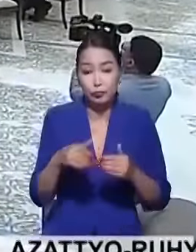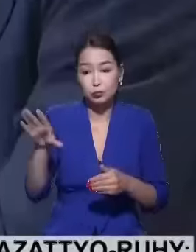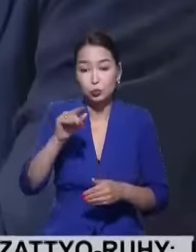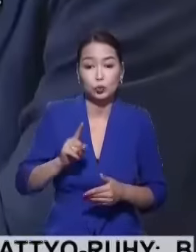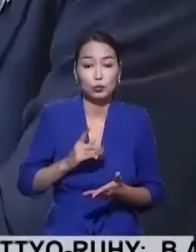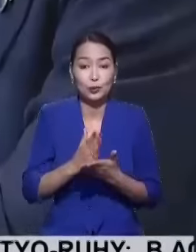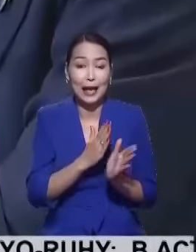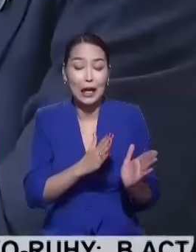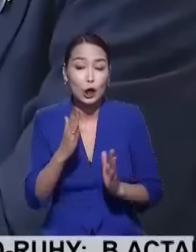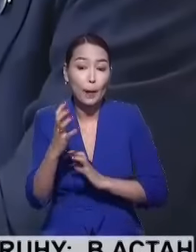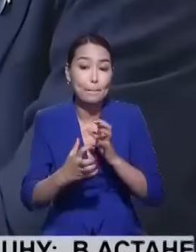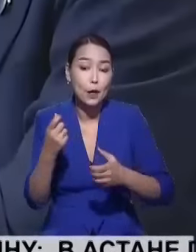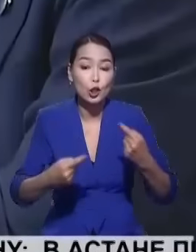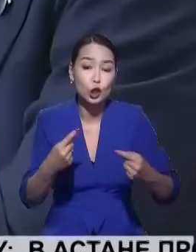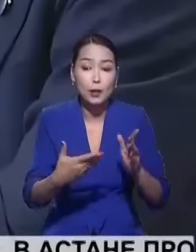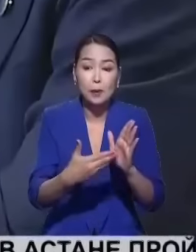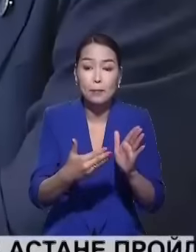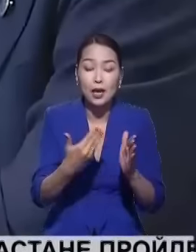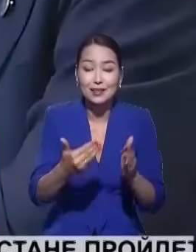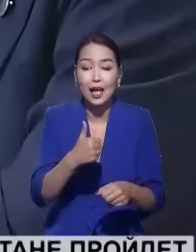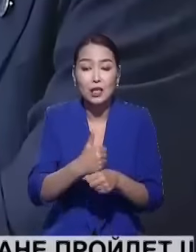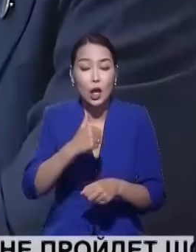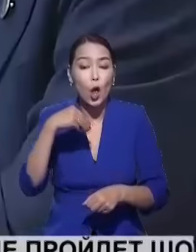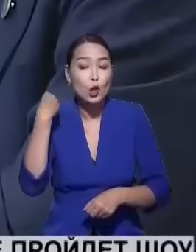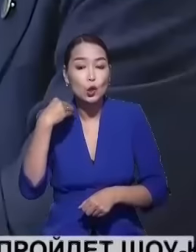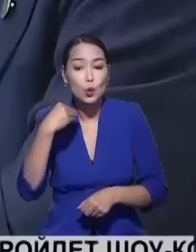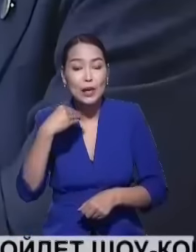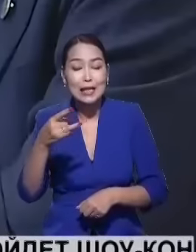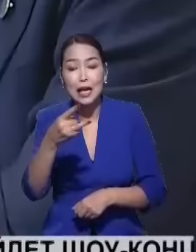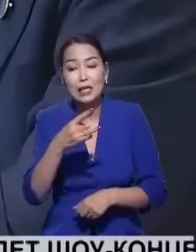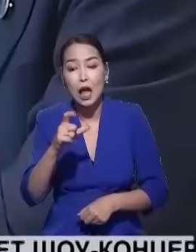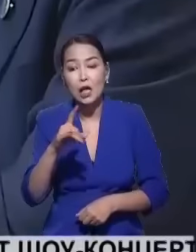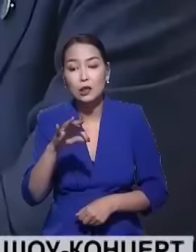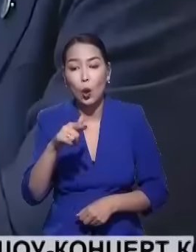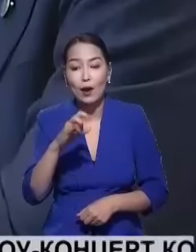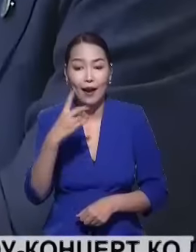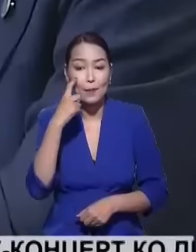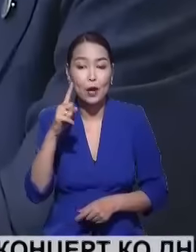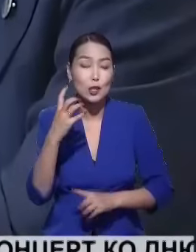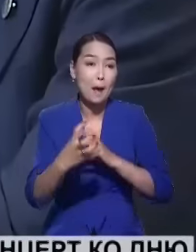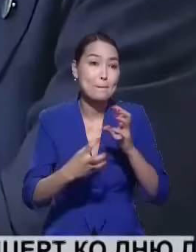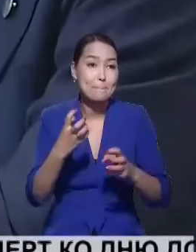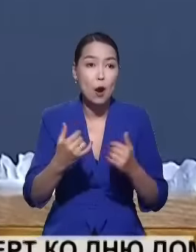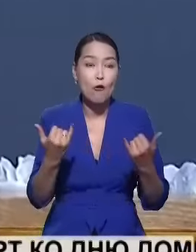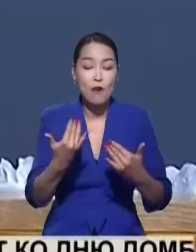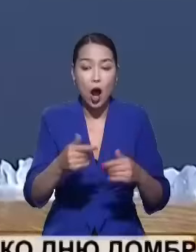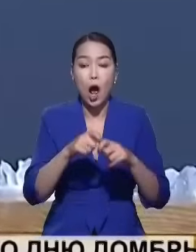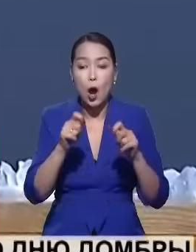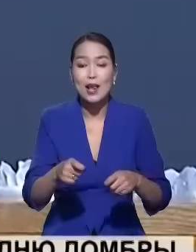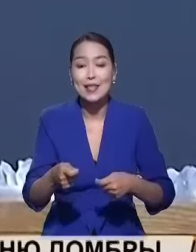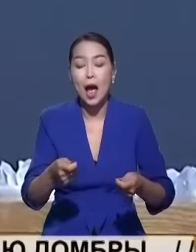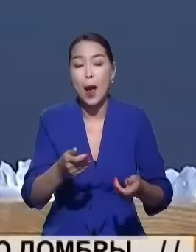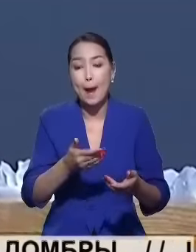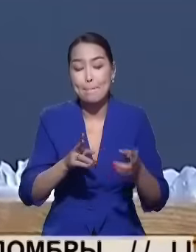урегулированию международных споров призвал и глава Турецкой Республики. Эрдоган заявил, что мировой фундамент, основанный на правилах